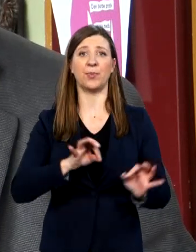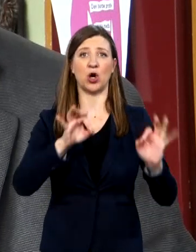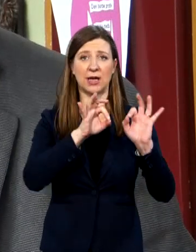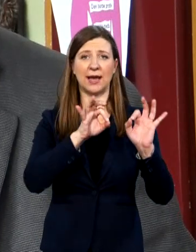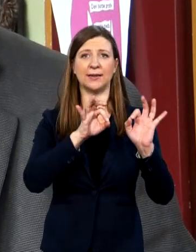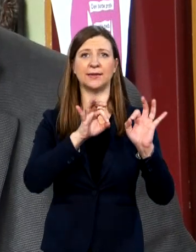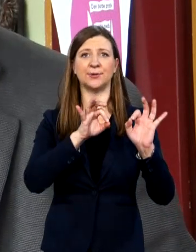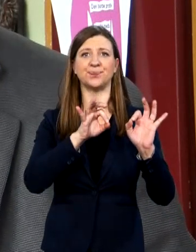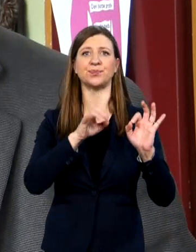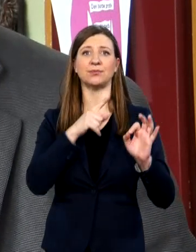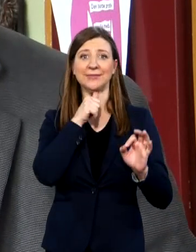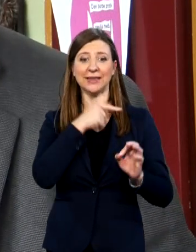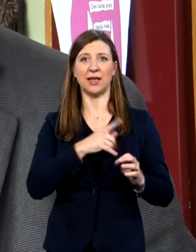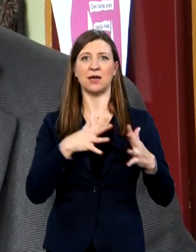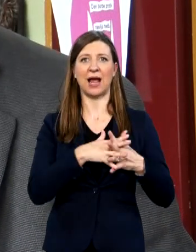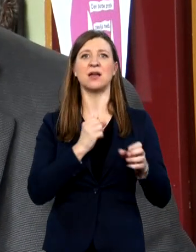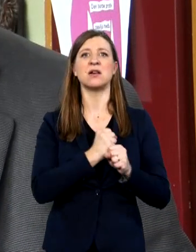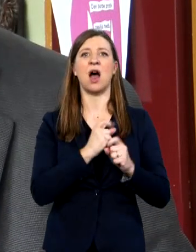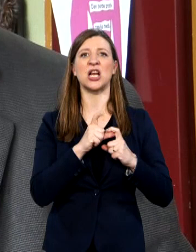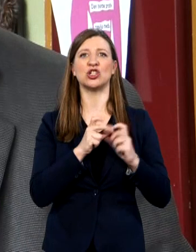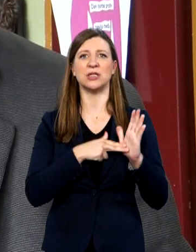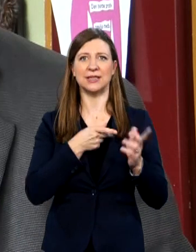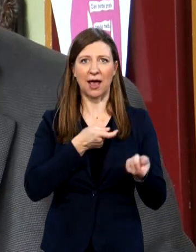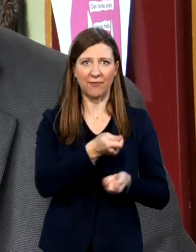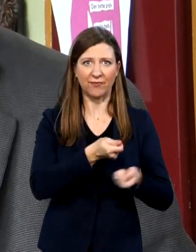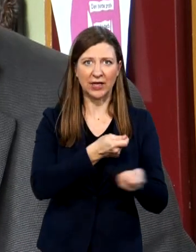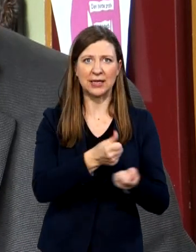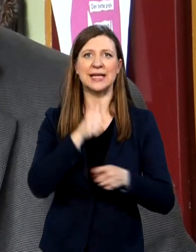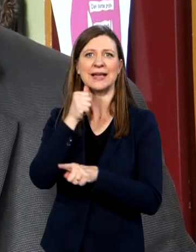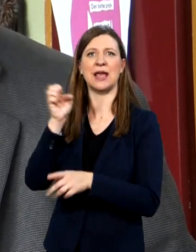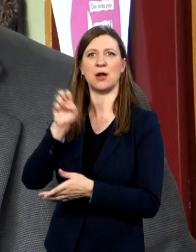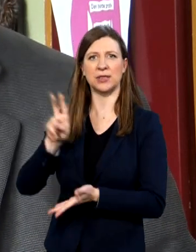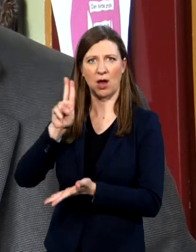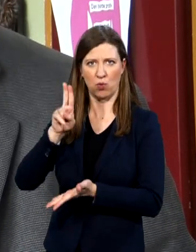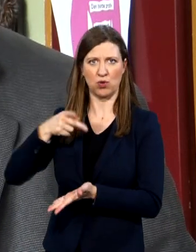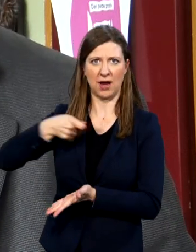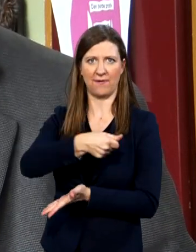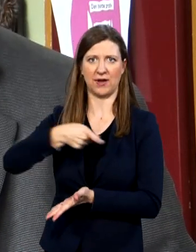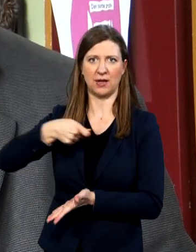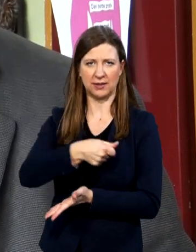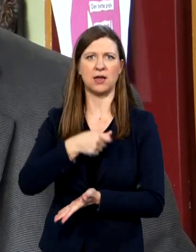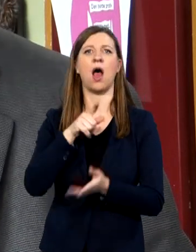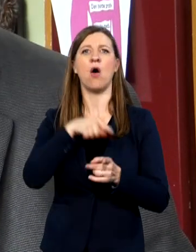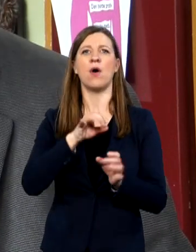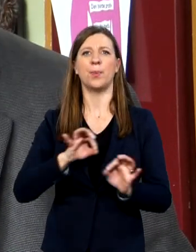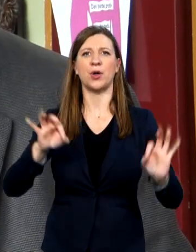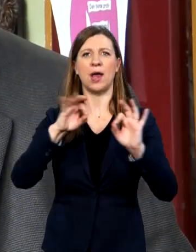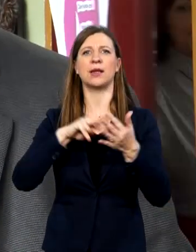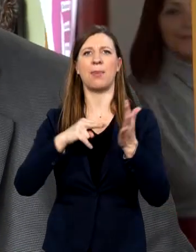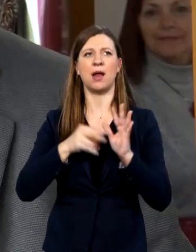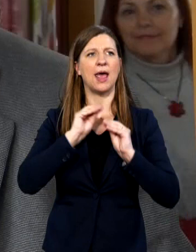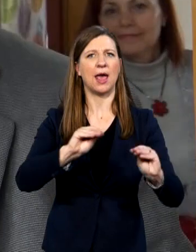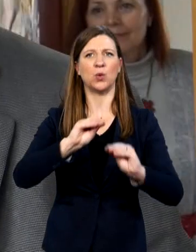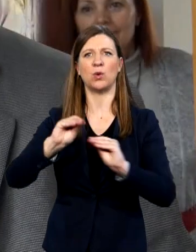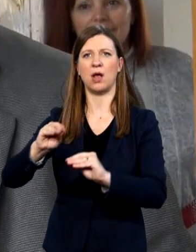dakle i iz europskih fondova i iz proračuna grada Garešnice u projekt podizanja i edukacije svijesti, dakle